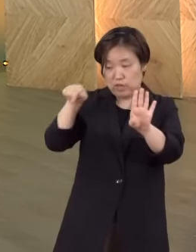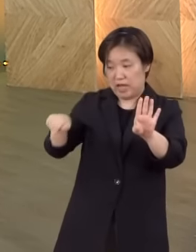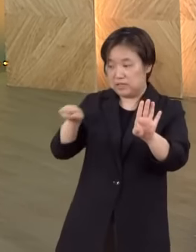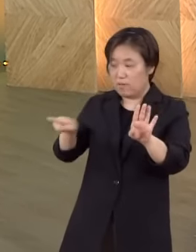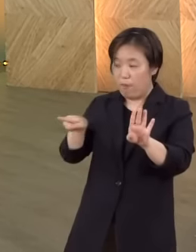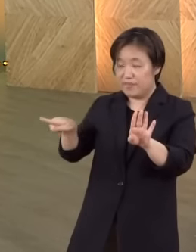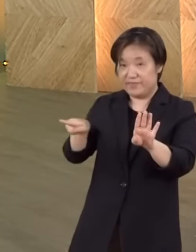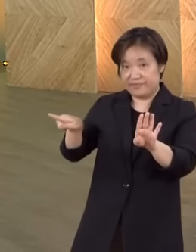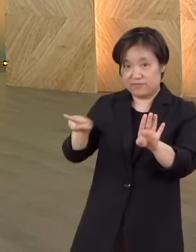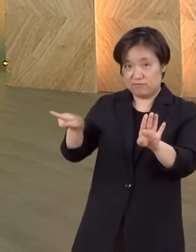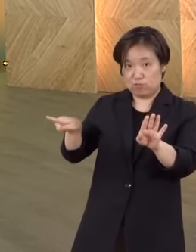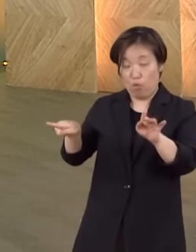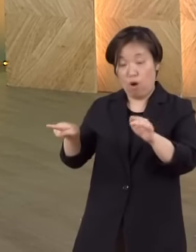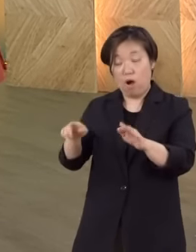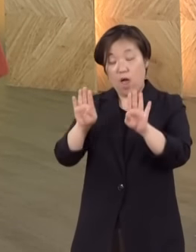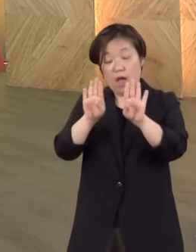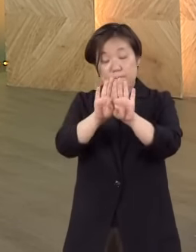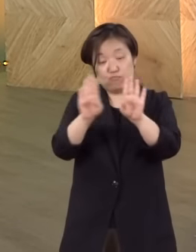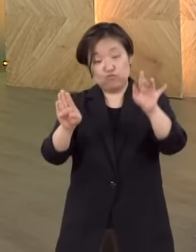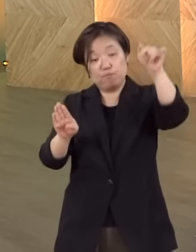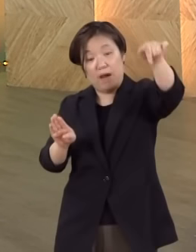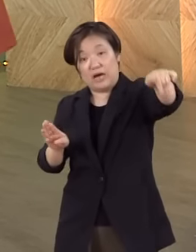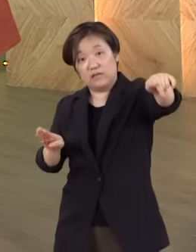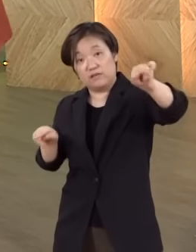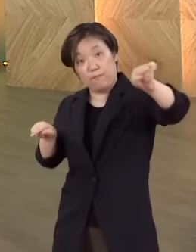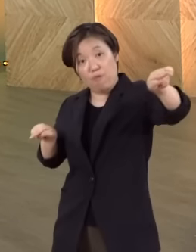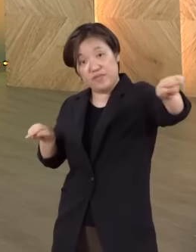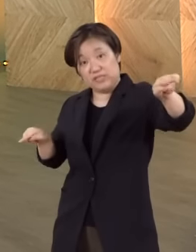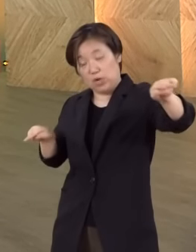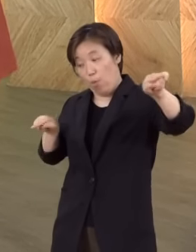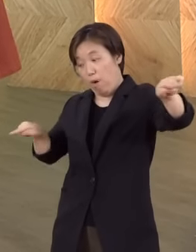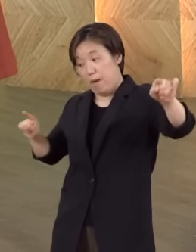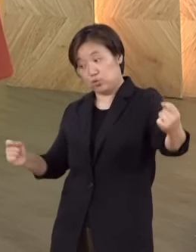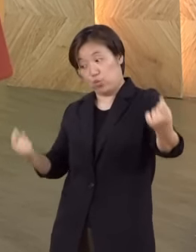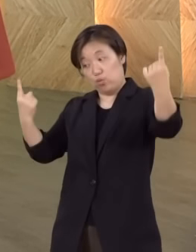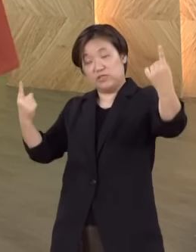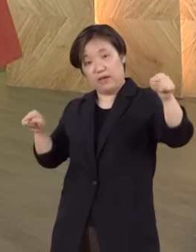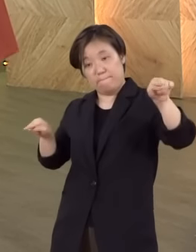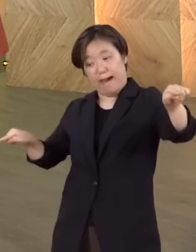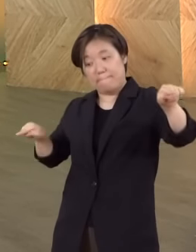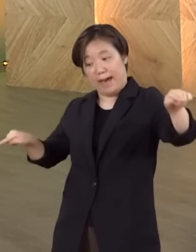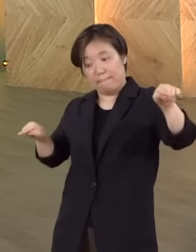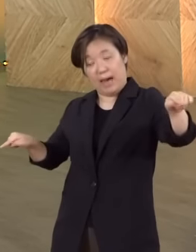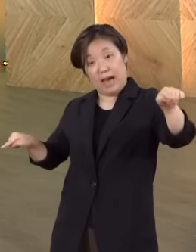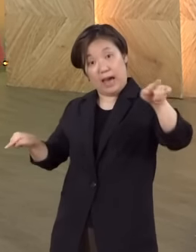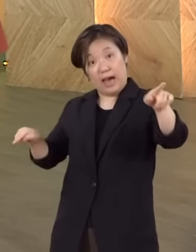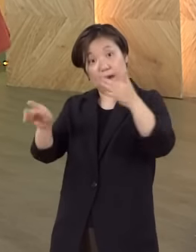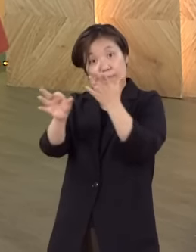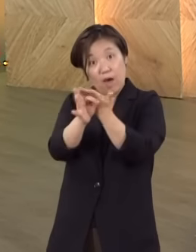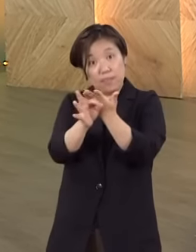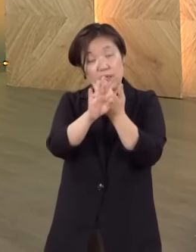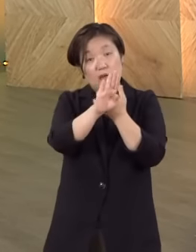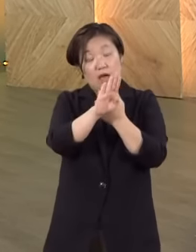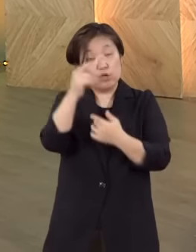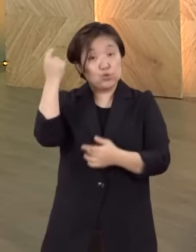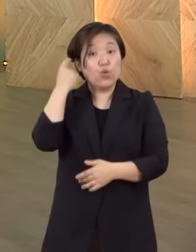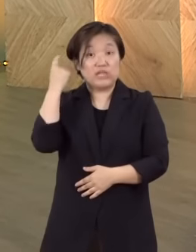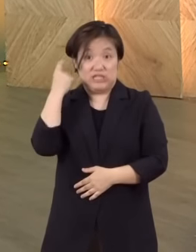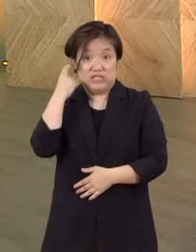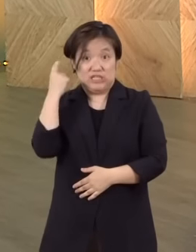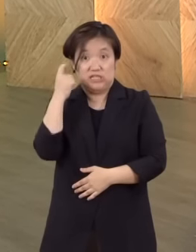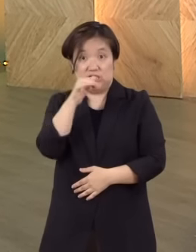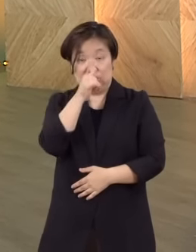누르고 엘리베이터 안쪽에서 버튼을 서로 같이 누르면 삐삑 삐삑